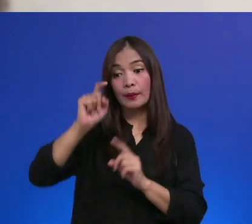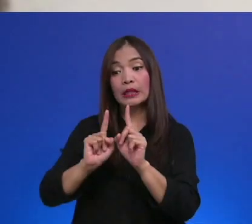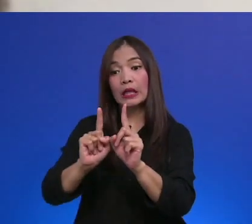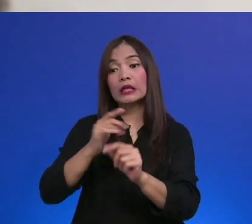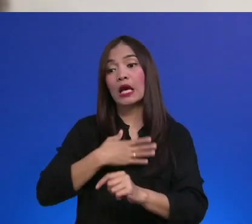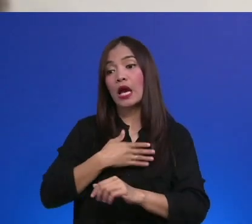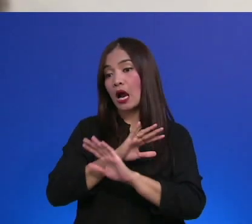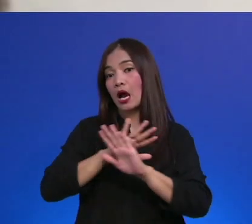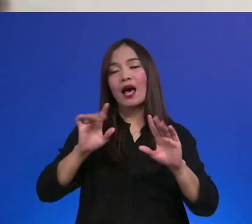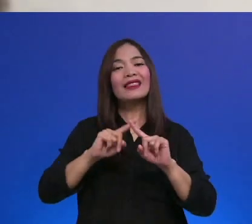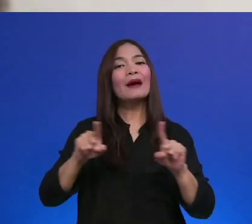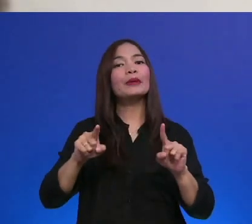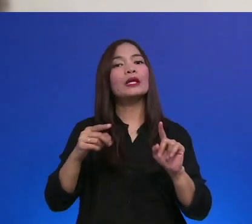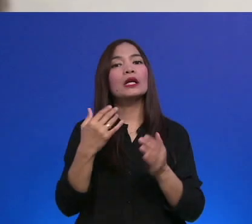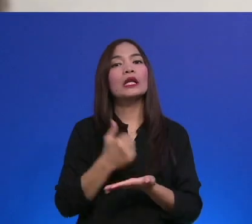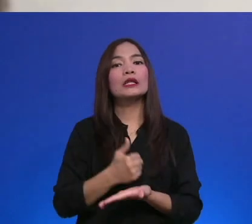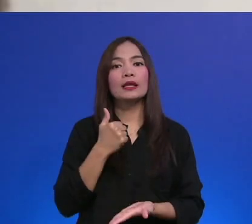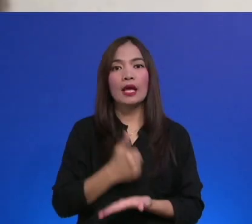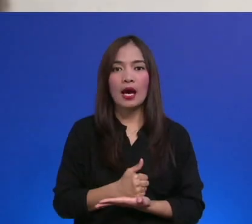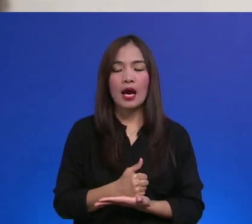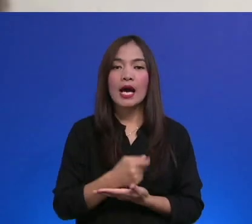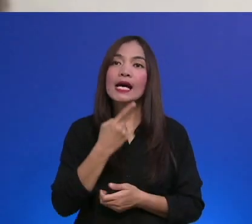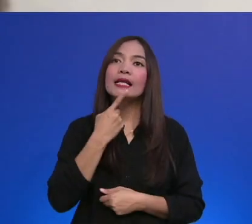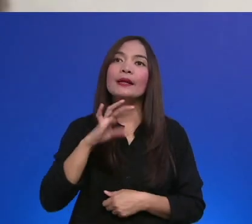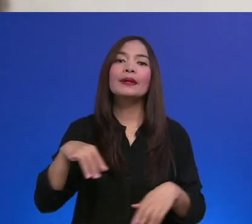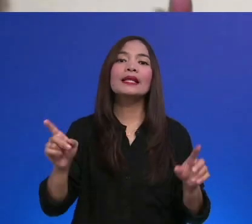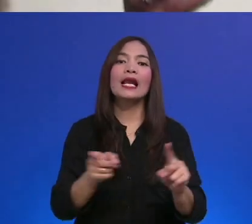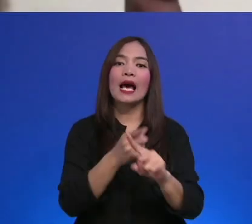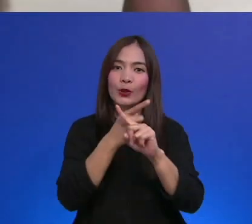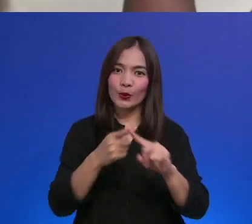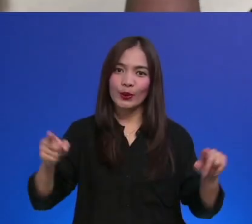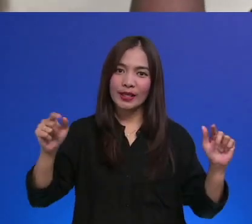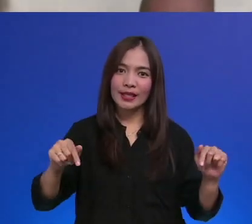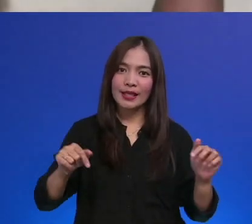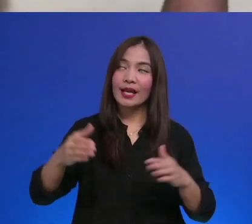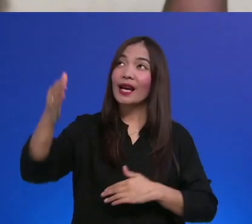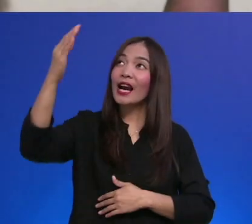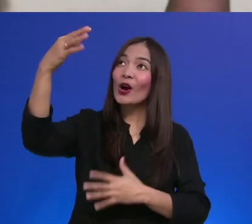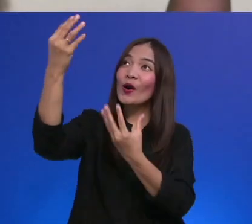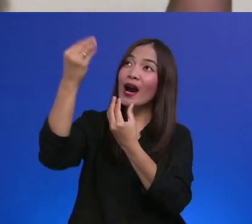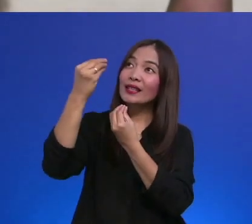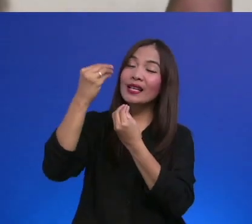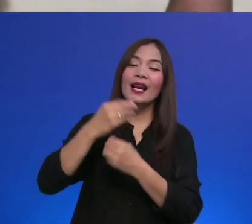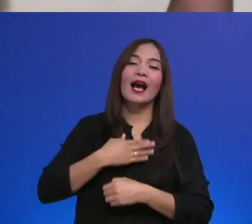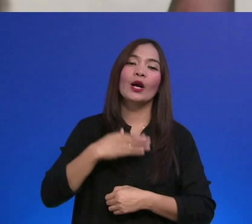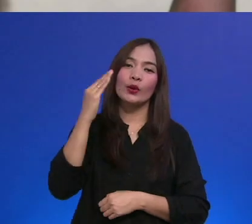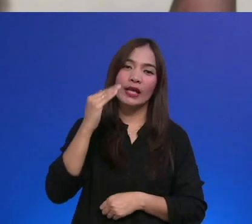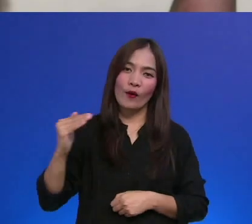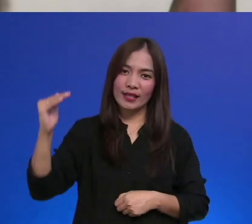tapi ternyata seperti lagu tadi engkau ajar aku dewasa